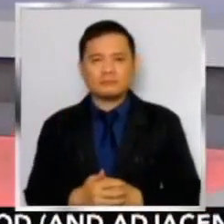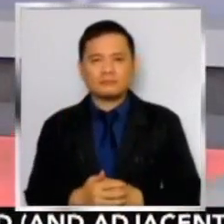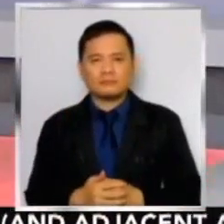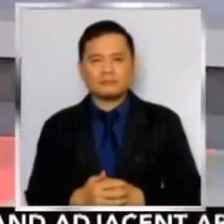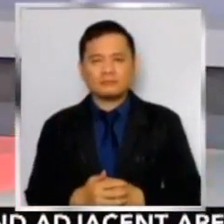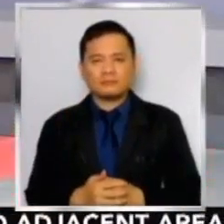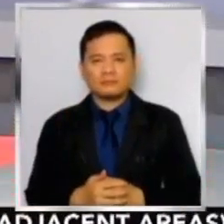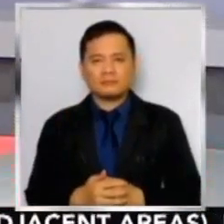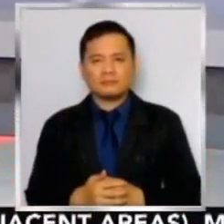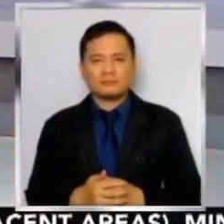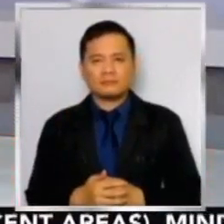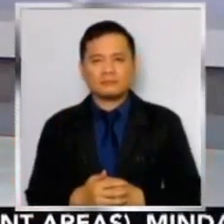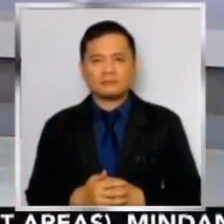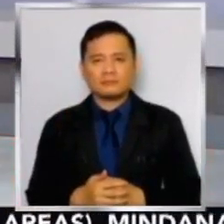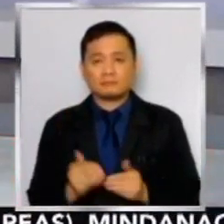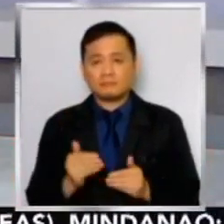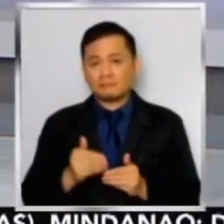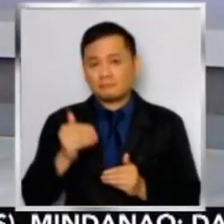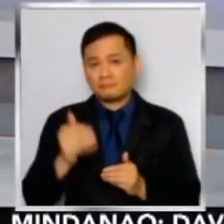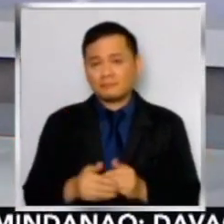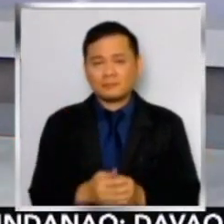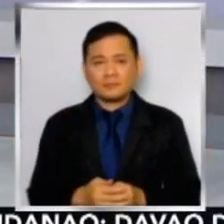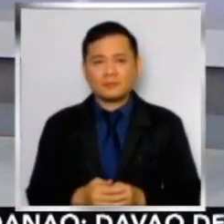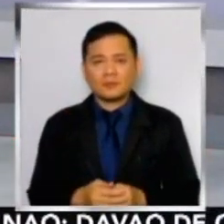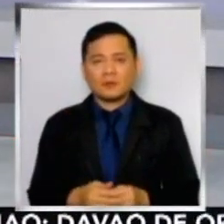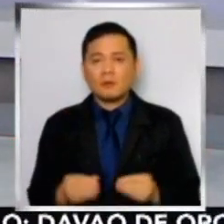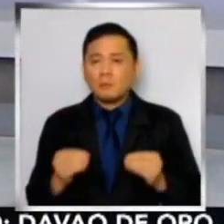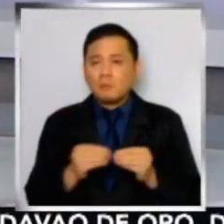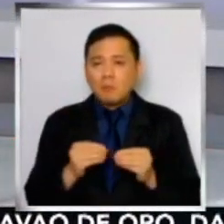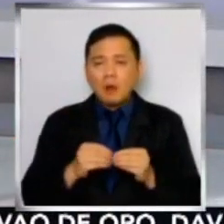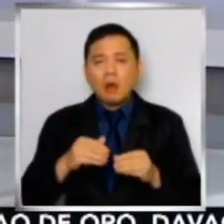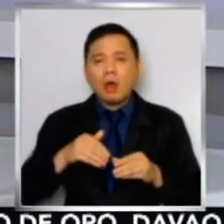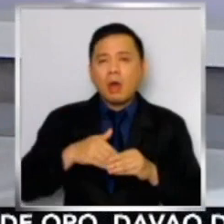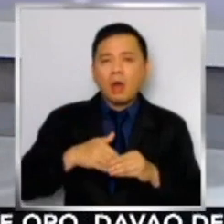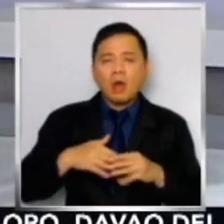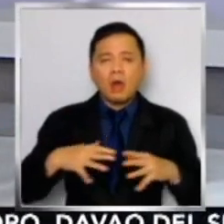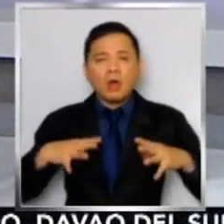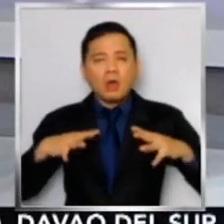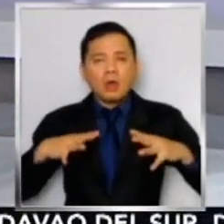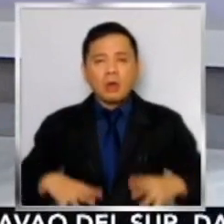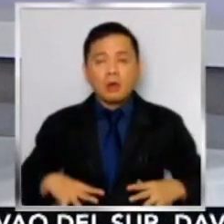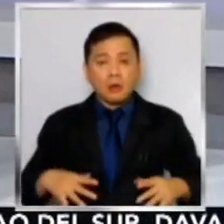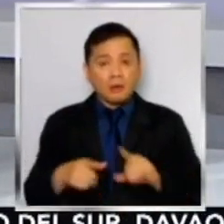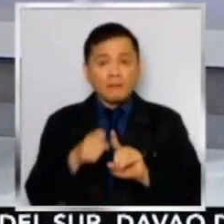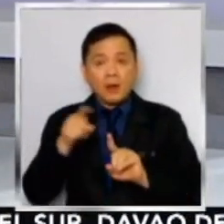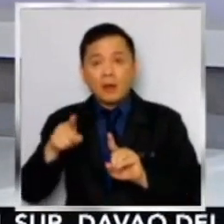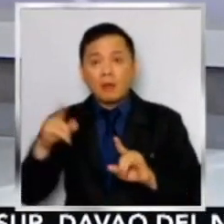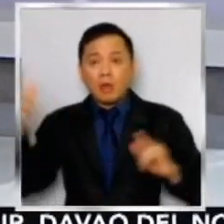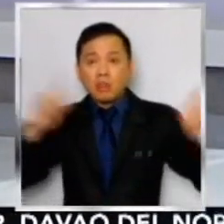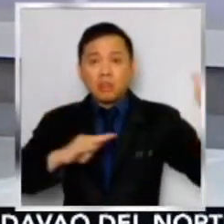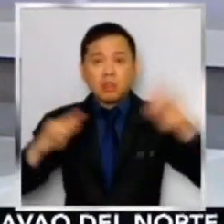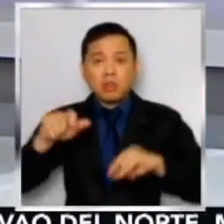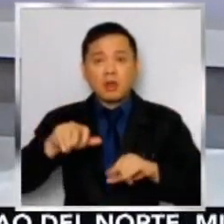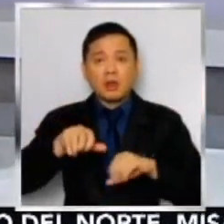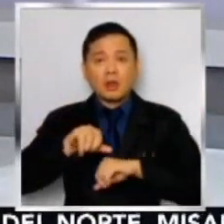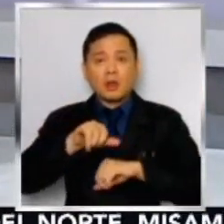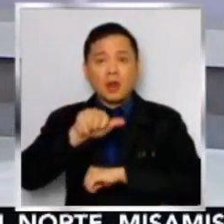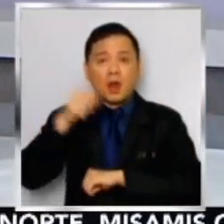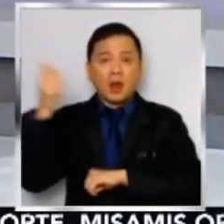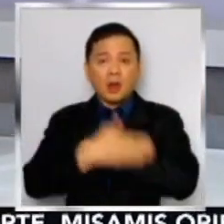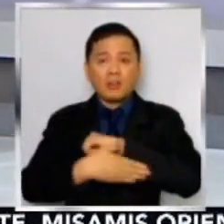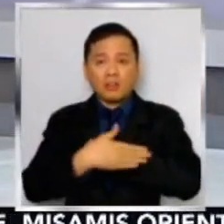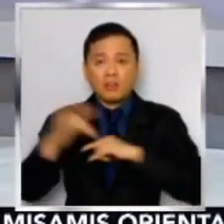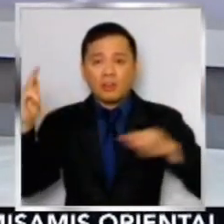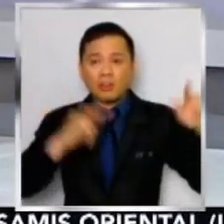Mas magiging maluwag na ang pagpasok ng mga biyaherong galing sa ibang bansa batay sa bagong resolusyon na inaprubahan